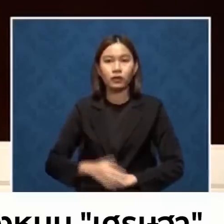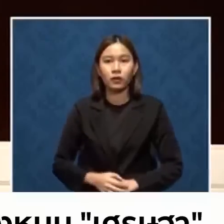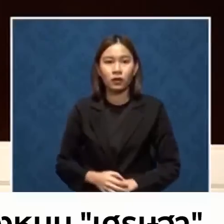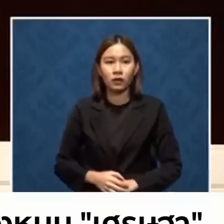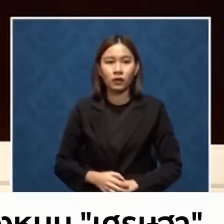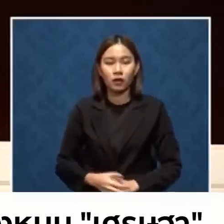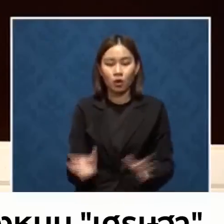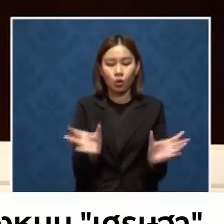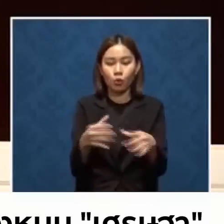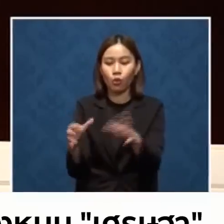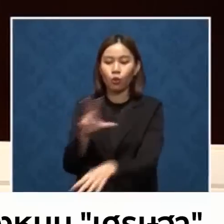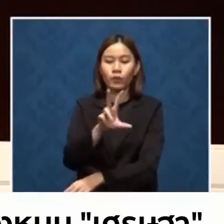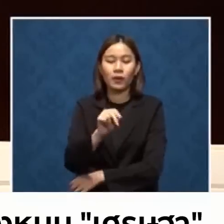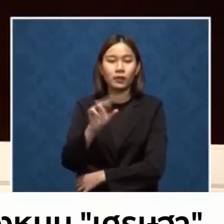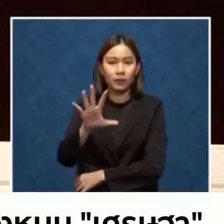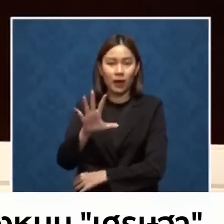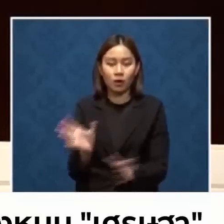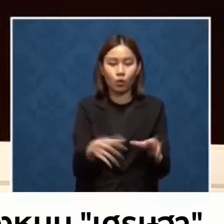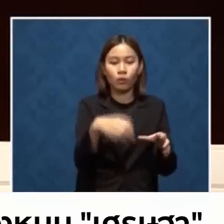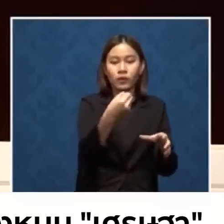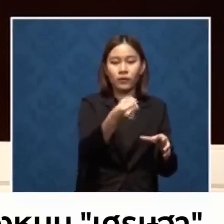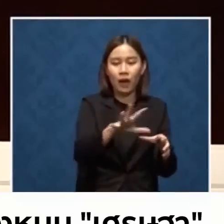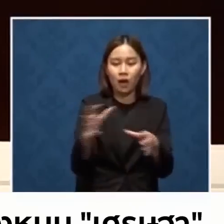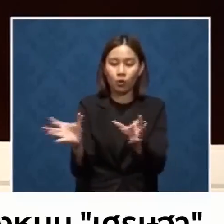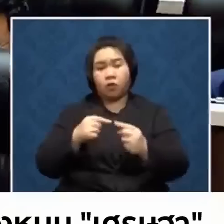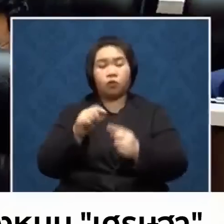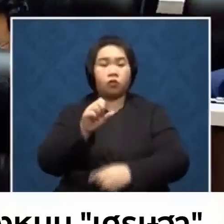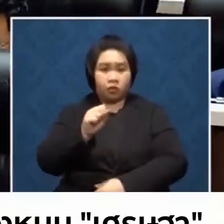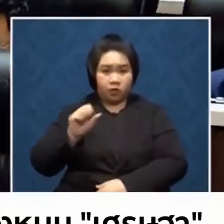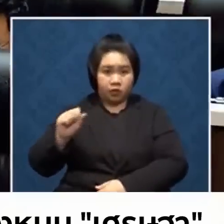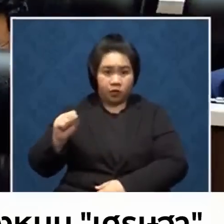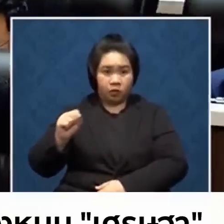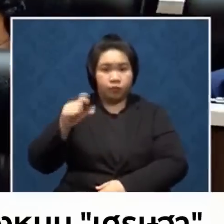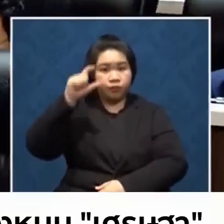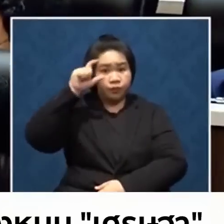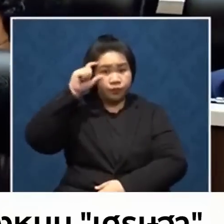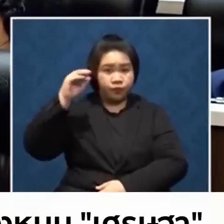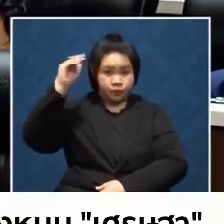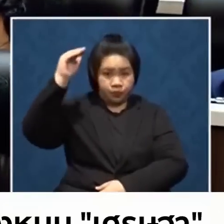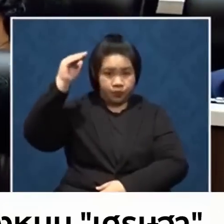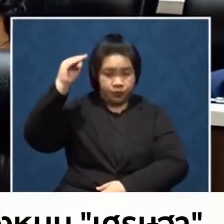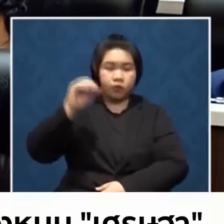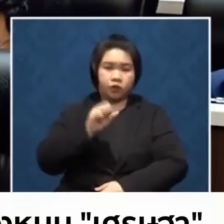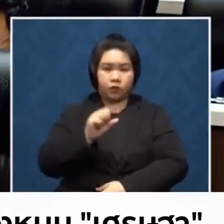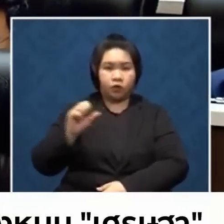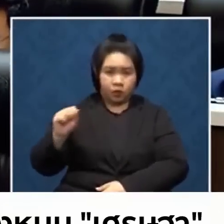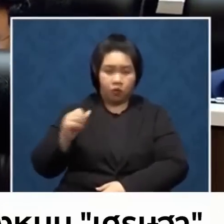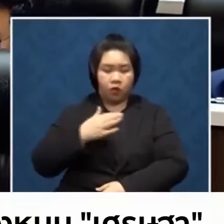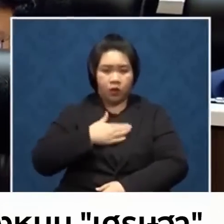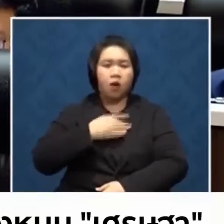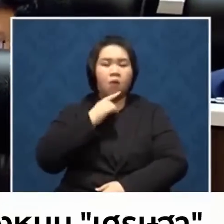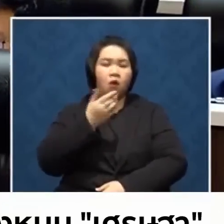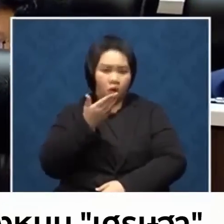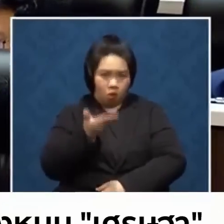จึงควรรอให้ศาลรัฐธรรมนูญมีคำวินิจฉัยอีกทั้งผลวินิจฉัยของศาลรัฐธรรมนูญนั้นมีผลผูกพันกับทุกองค์ก